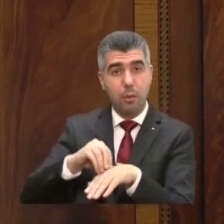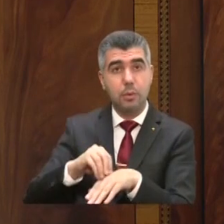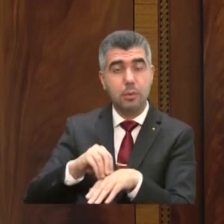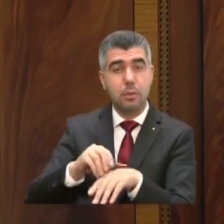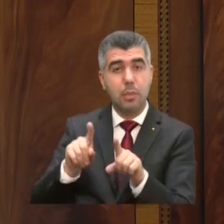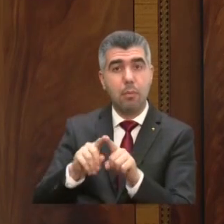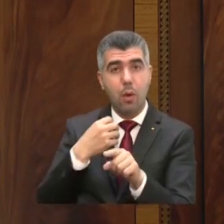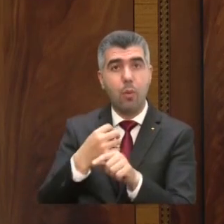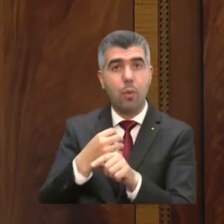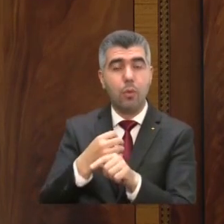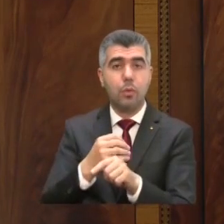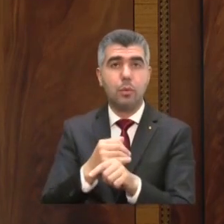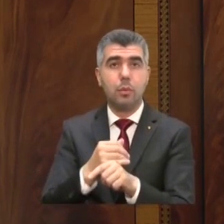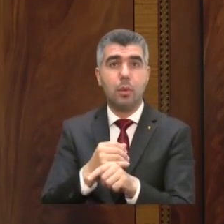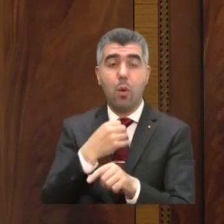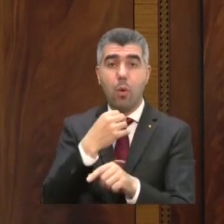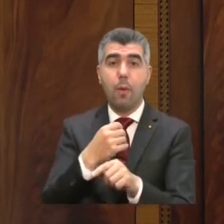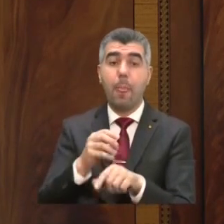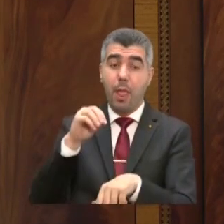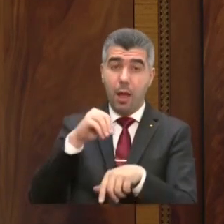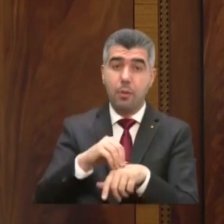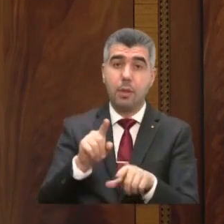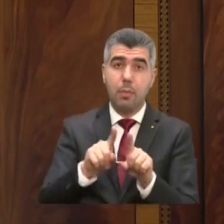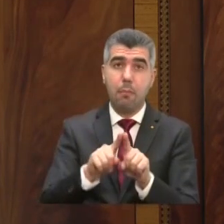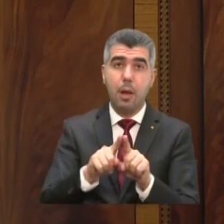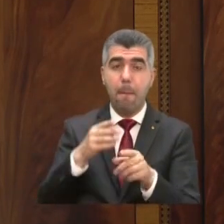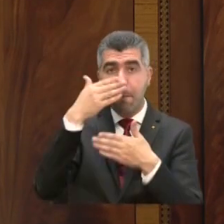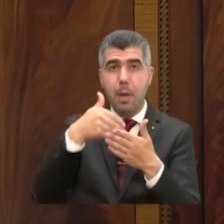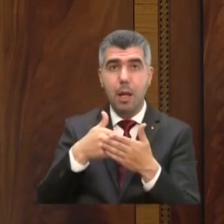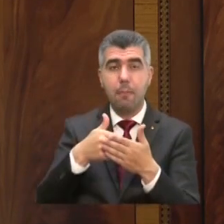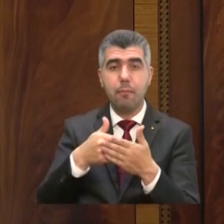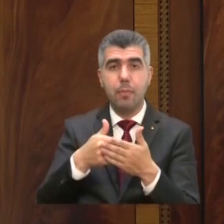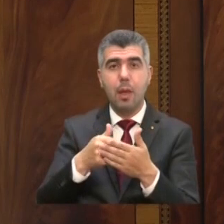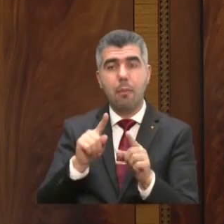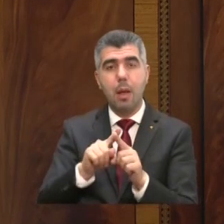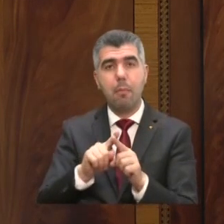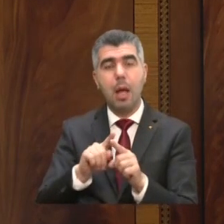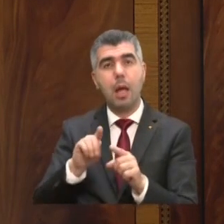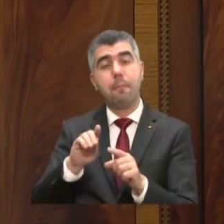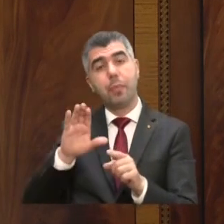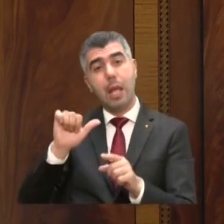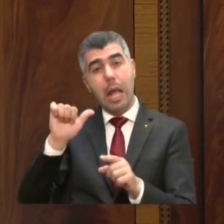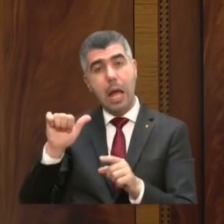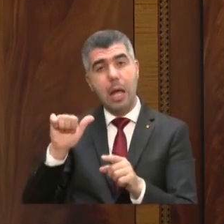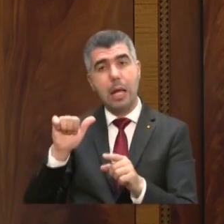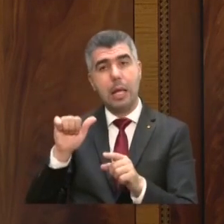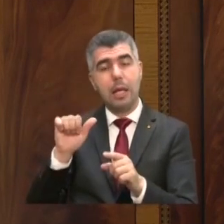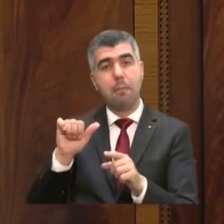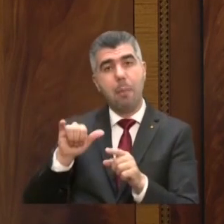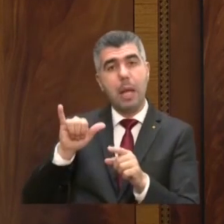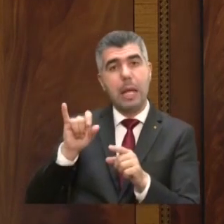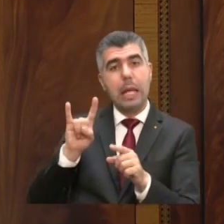y 4.2 grâce à laver génomique nous n'avons pas détecté ces variants nous avons le sou marion appelés à y